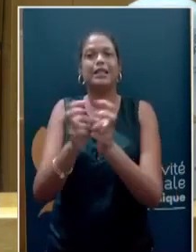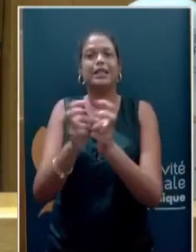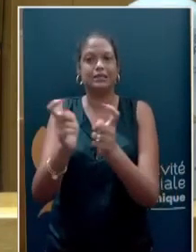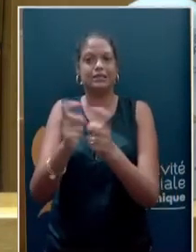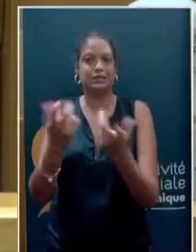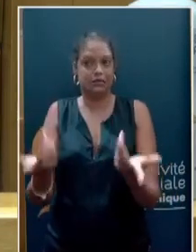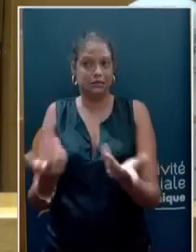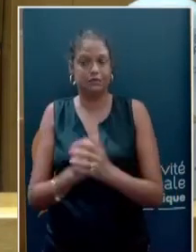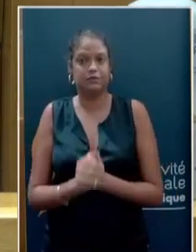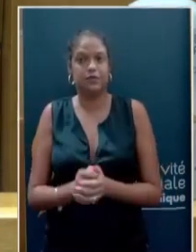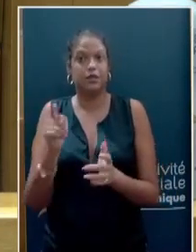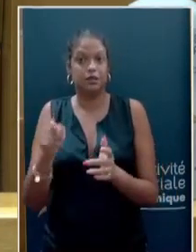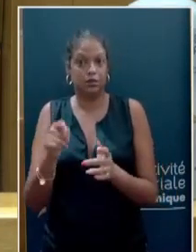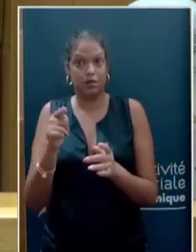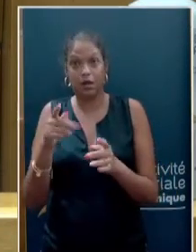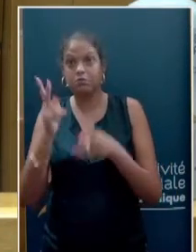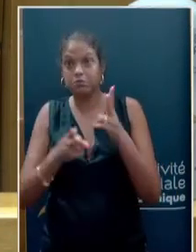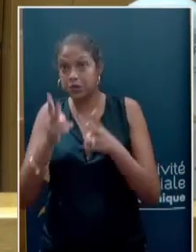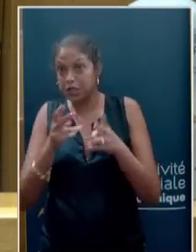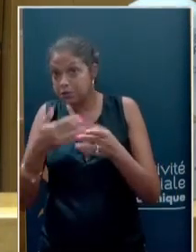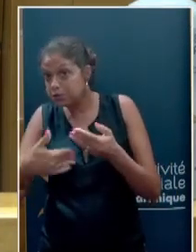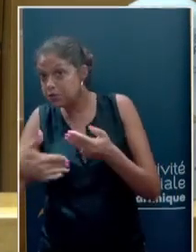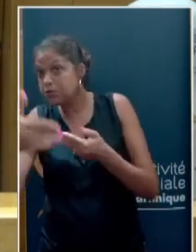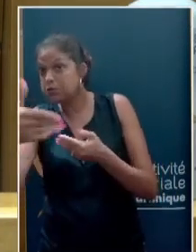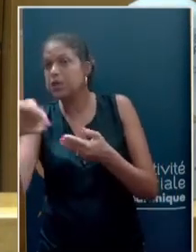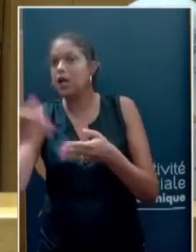dans les prochains jours une baisse de la consommation.